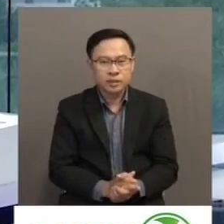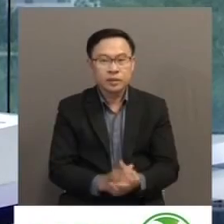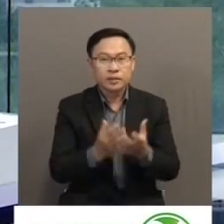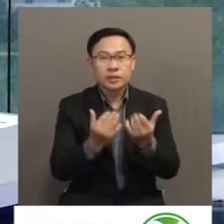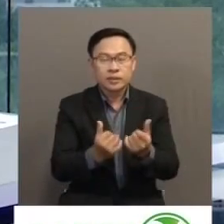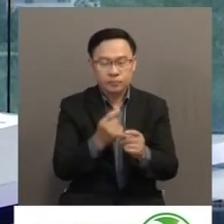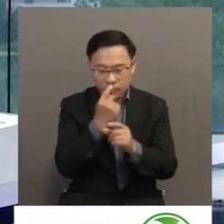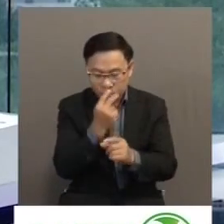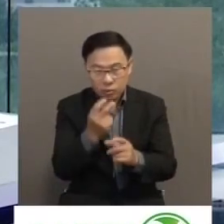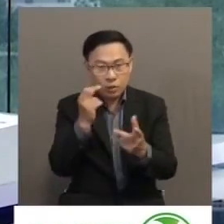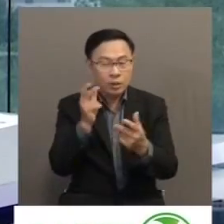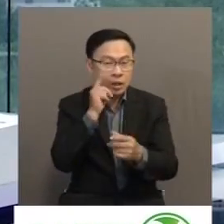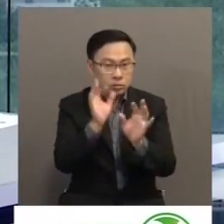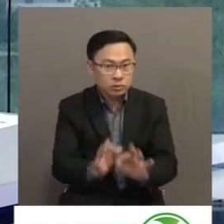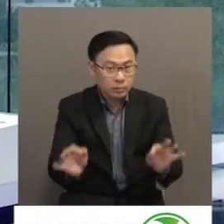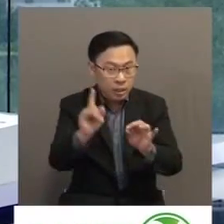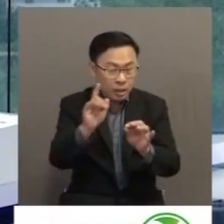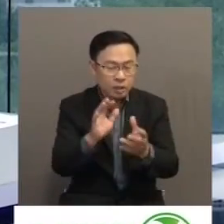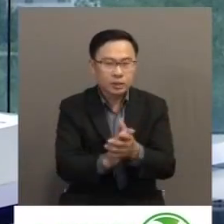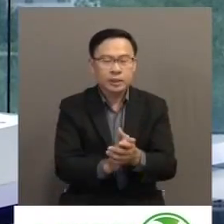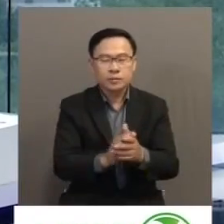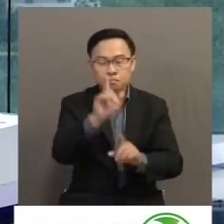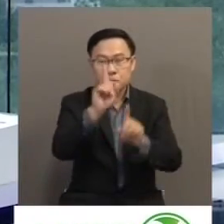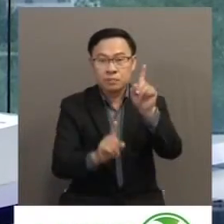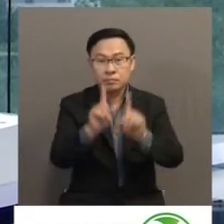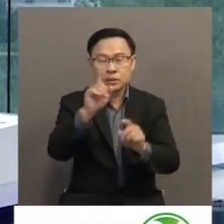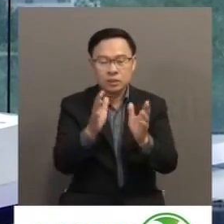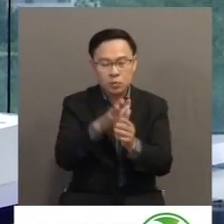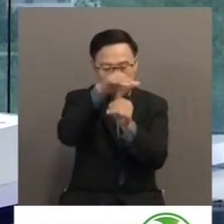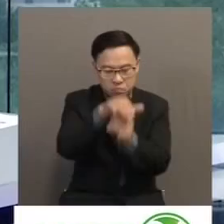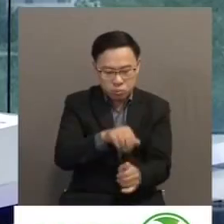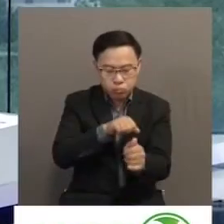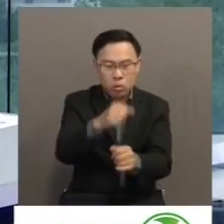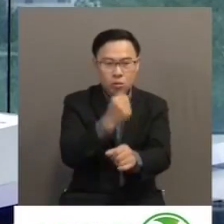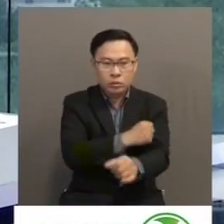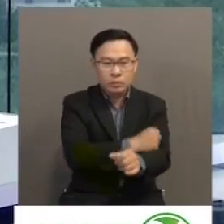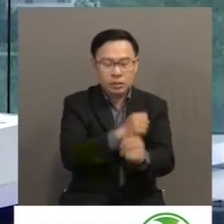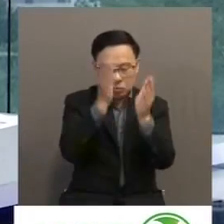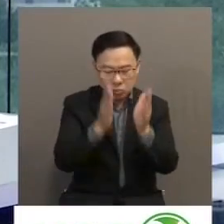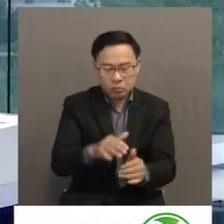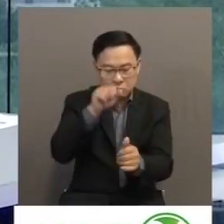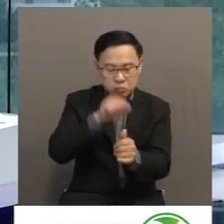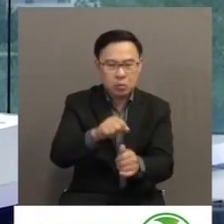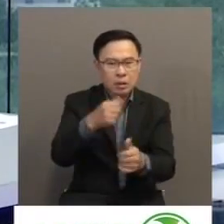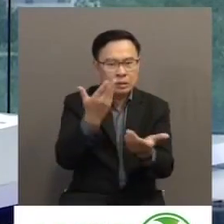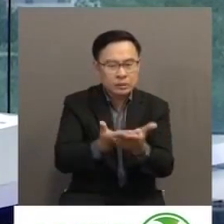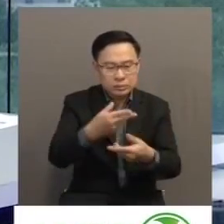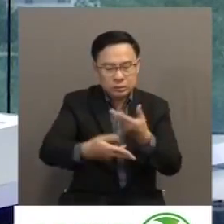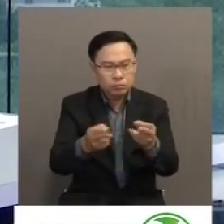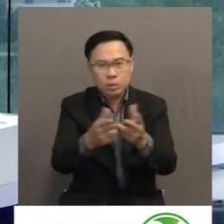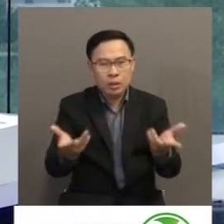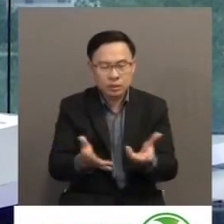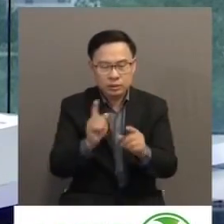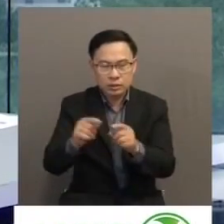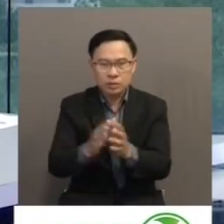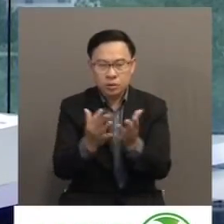คุณผู้ชมไปตามติดอีกหนึ่งข่าวใหญ่นะคะเรื่องของการจัดอันดับรายงานการค้ามนุษย์ของสหรัฐเมื่อค่ำวันนี้นะคะสหรัฐก็มีการเผยแพร่รายง